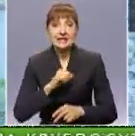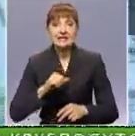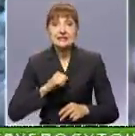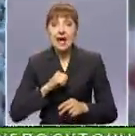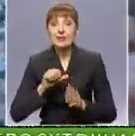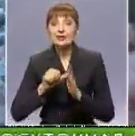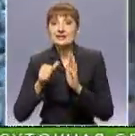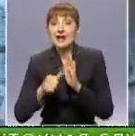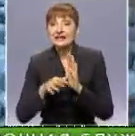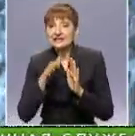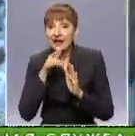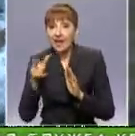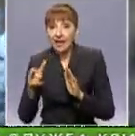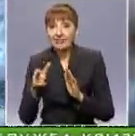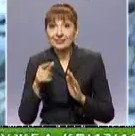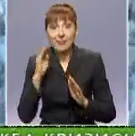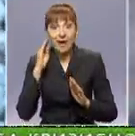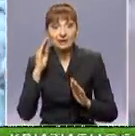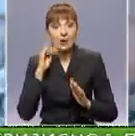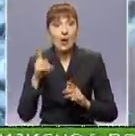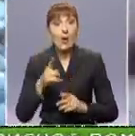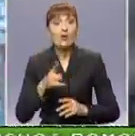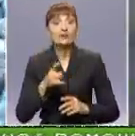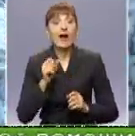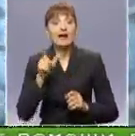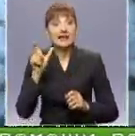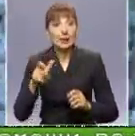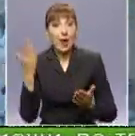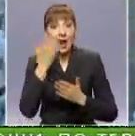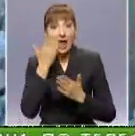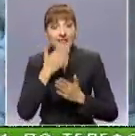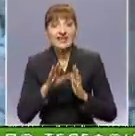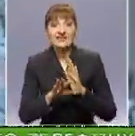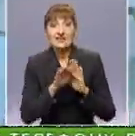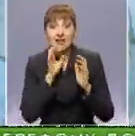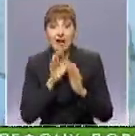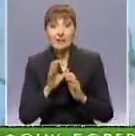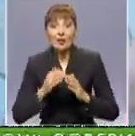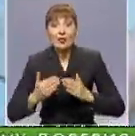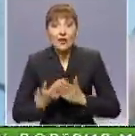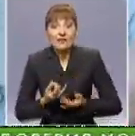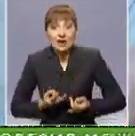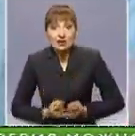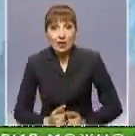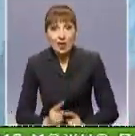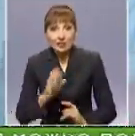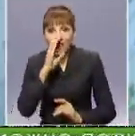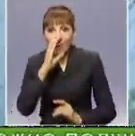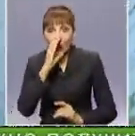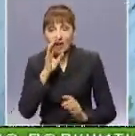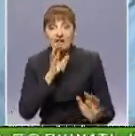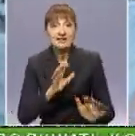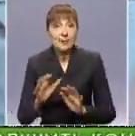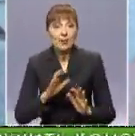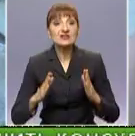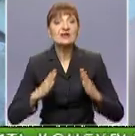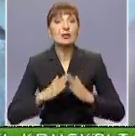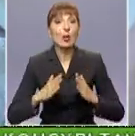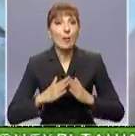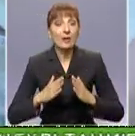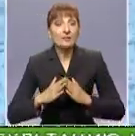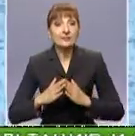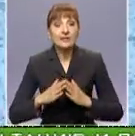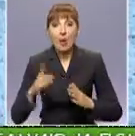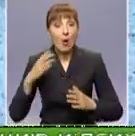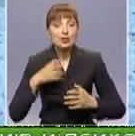для 16-летнего Ернара Булатбека. Он, как и герой ленты, взял под опеку новорожденного хищника и заботится о нем в домашних условиях.